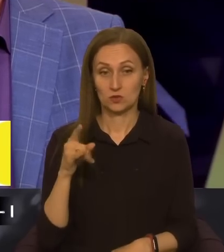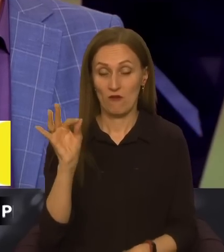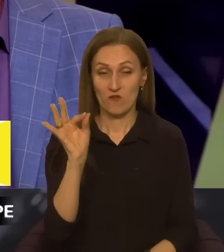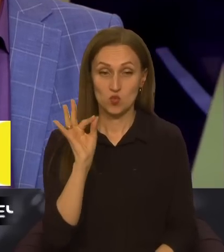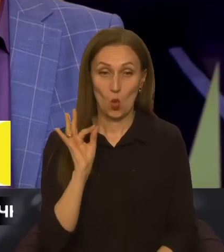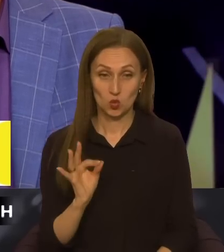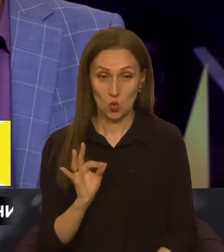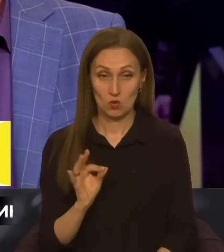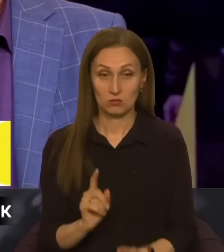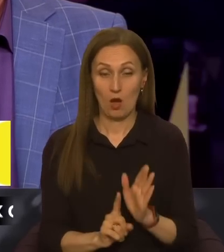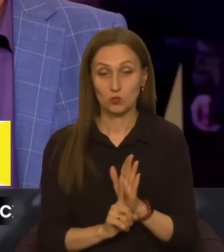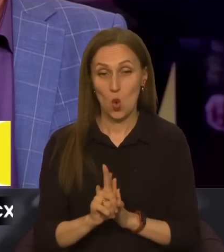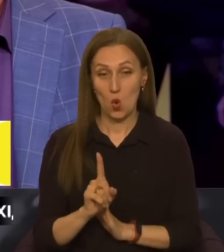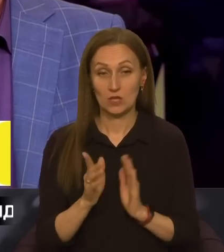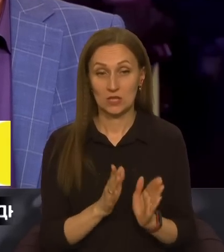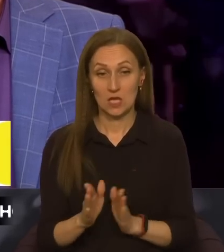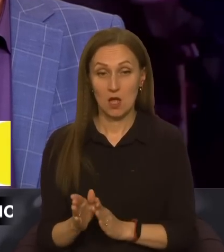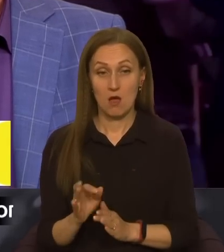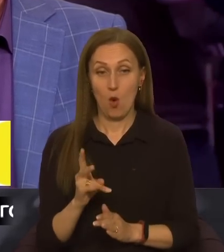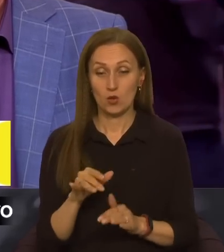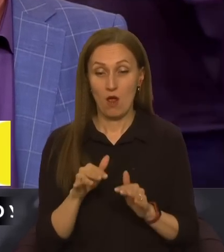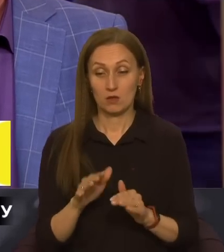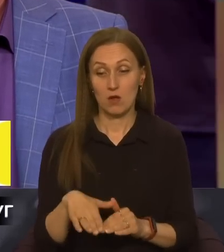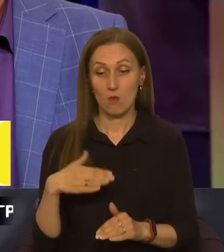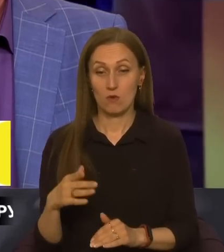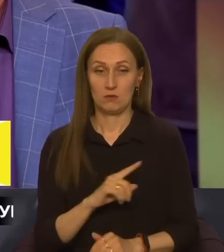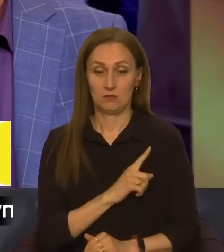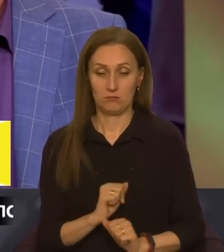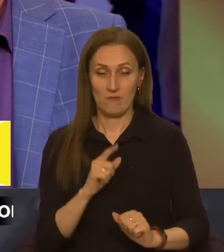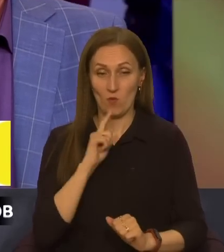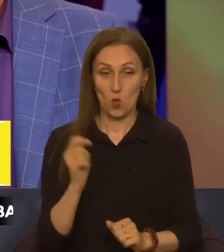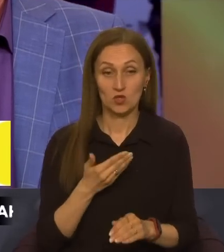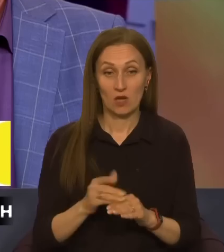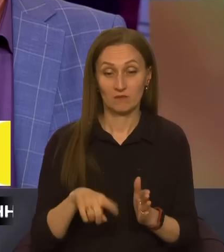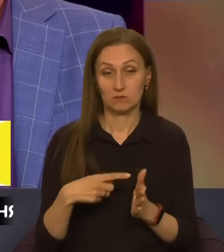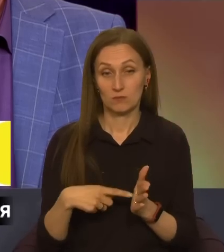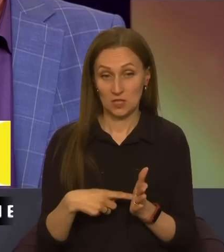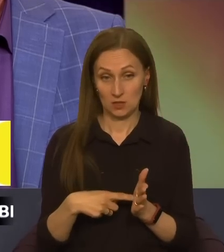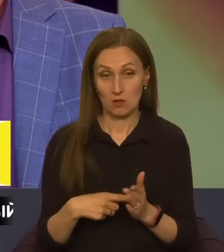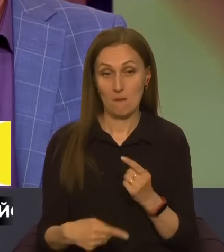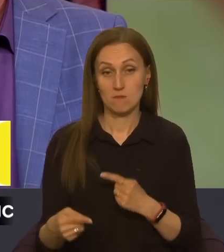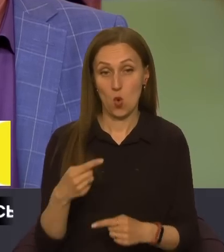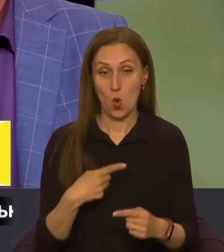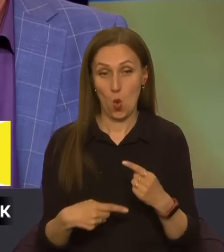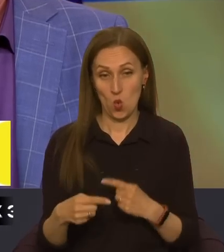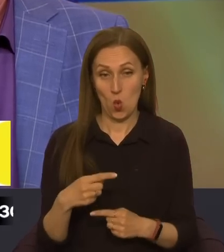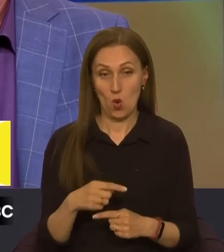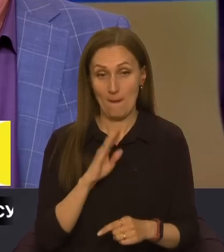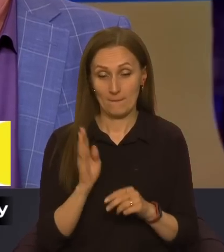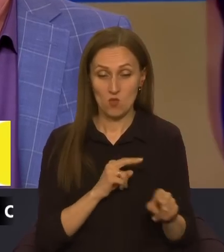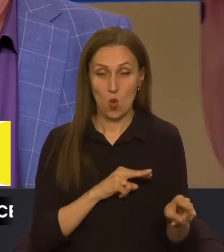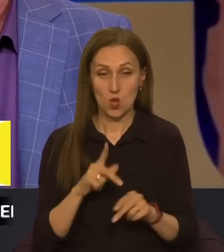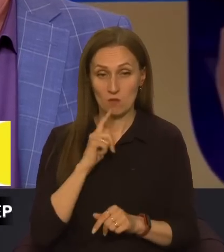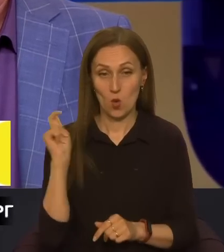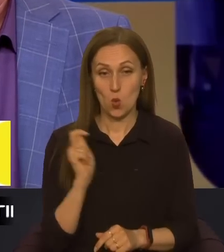100%. Розпочнуться системні контратаки вже з боку Сил оборони України, і частину міста повернуть під